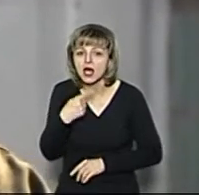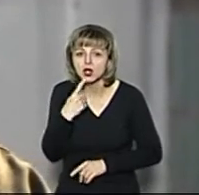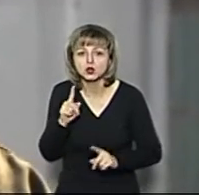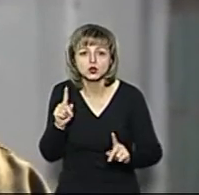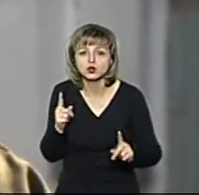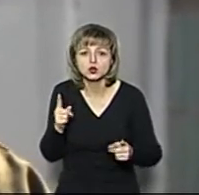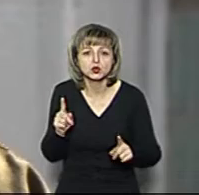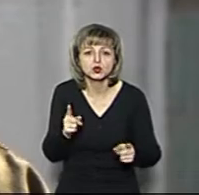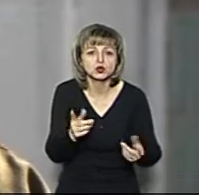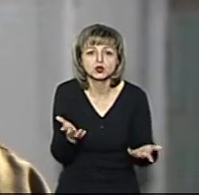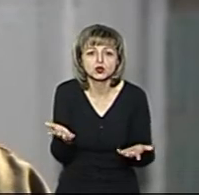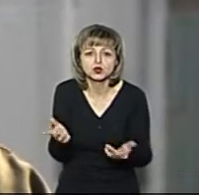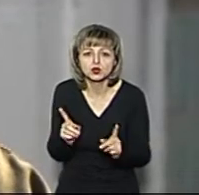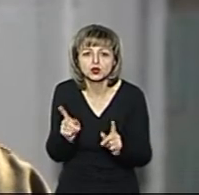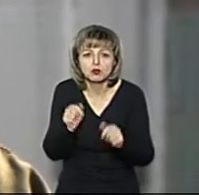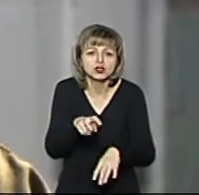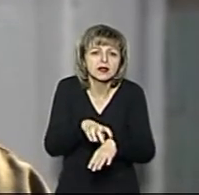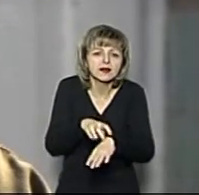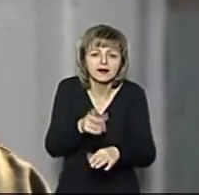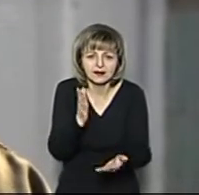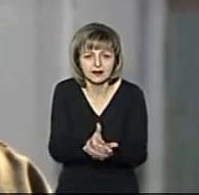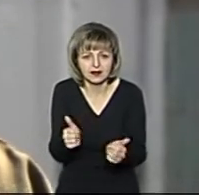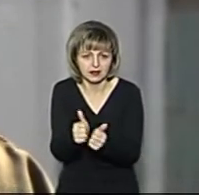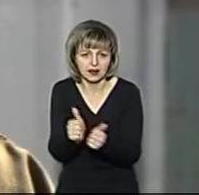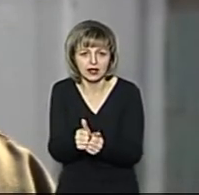можна ще щось зробити, може там лікарі, які є.